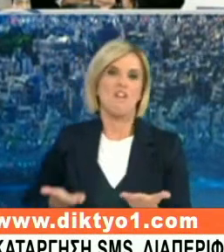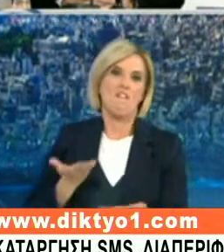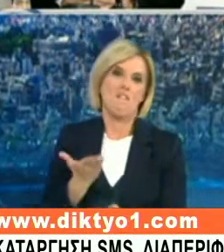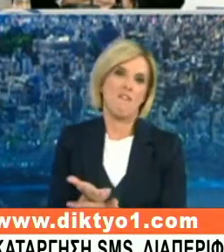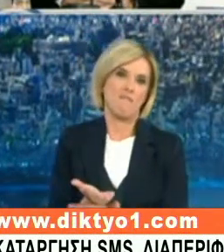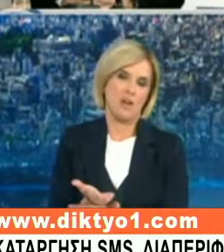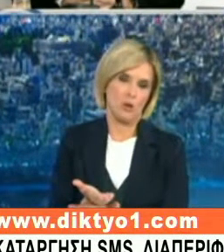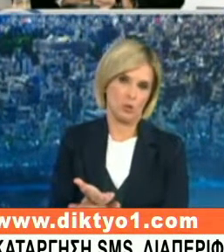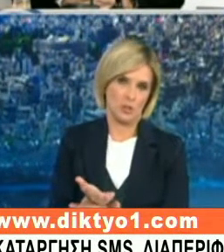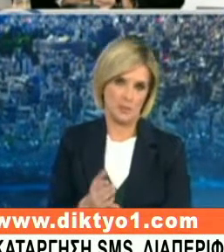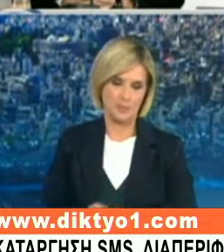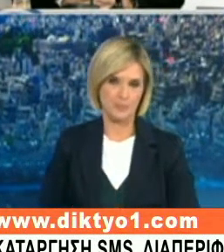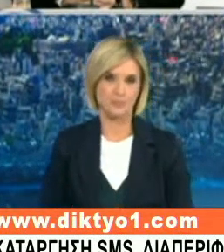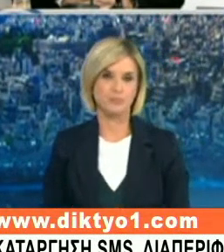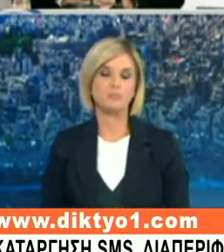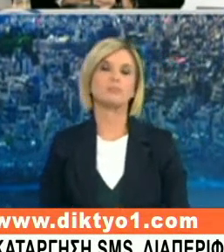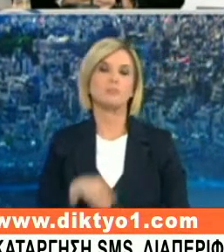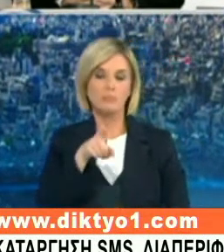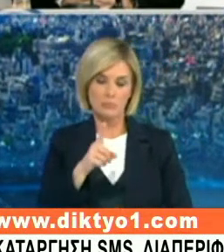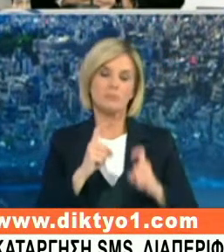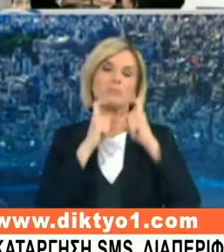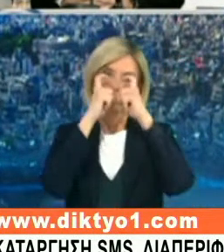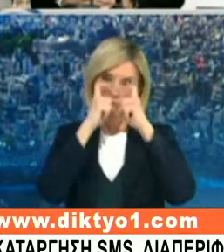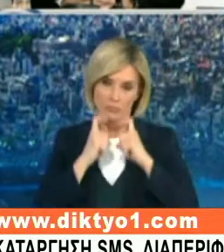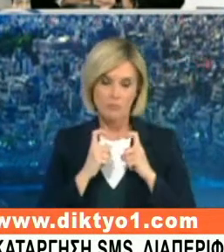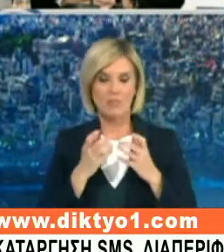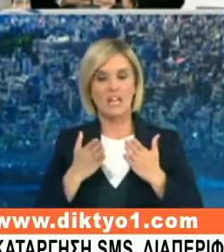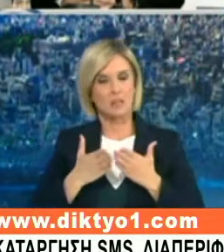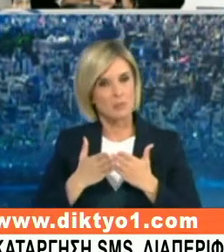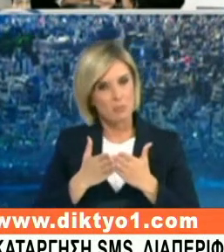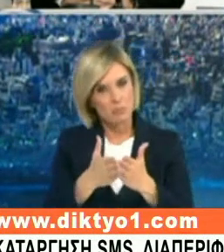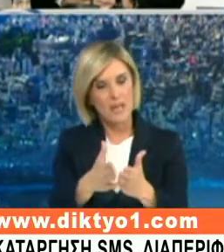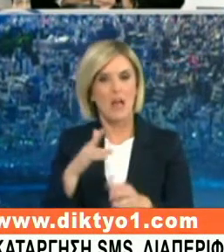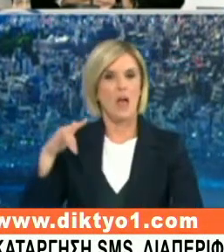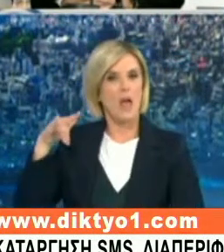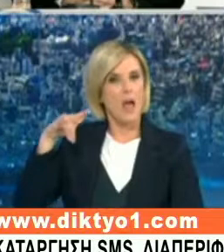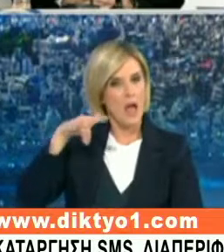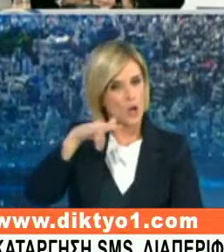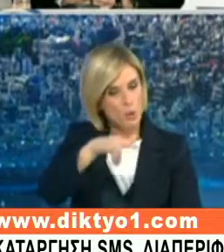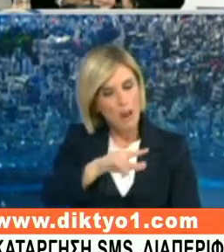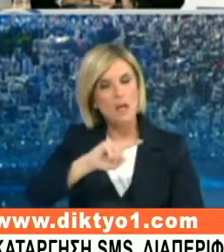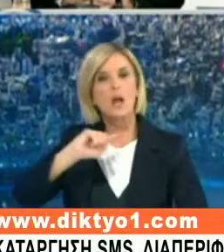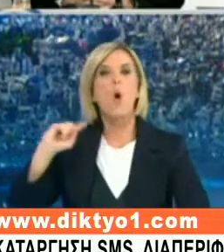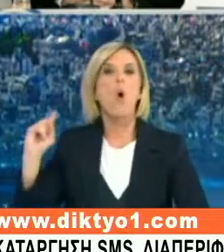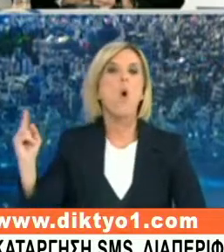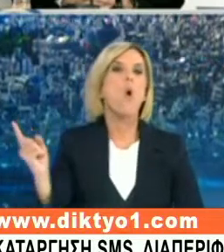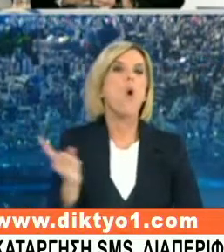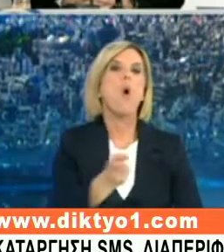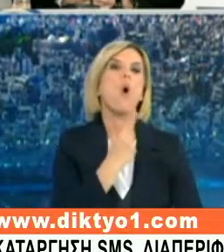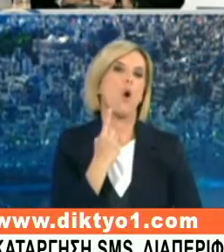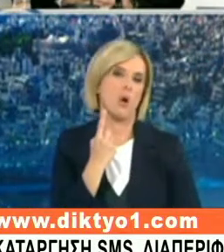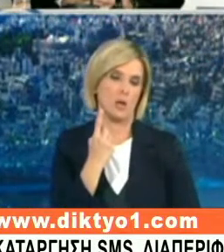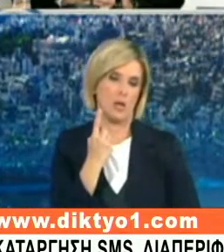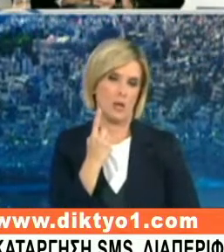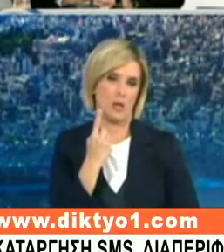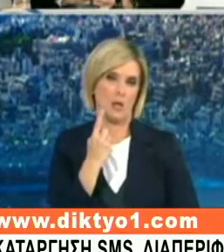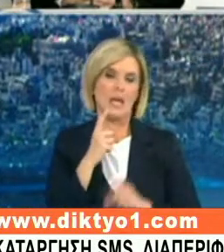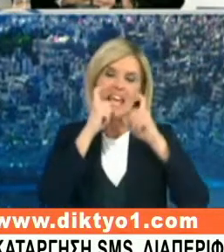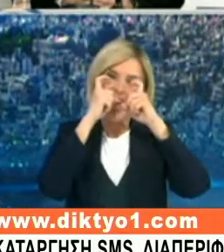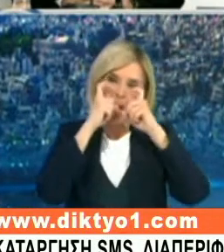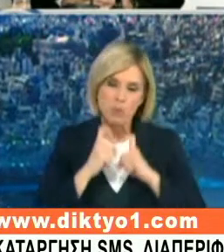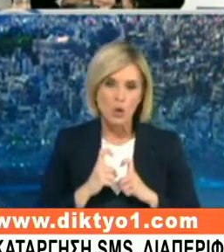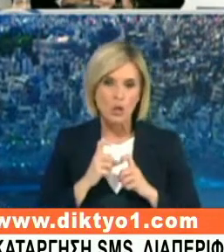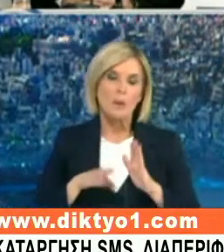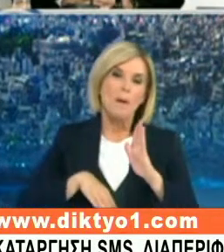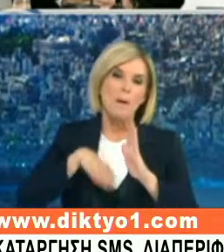πραγματοποιείται υποχρεωτικά από τις αεροπορικές και τις ακτοπλοϊκές εταιρείες και υπόχρεοι θα είναι όλοι οι ημεδαποί και αλλοδαποί ταξιδιώτες